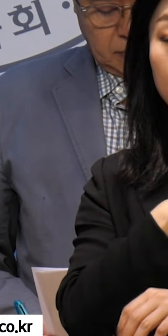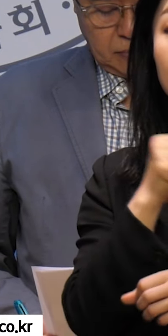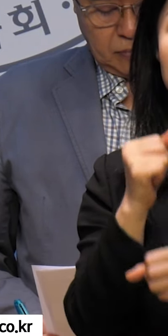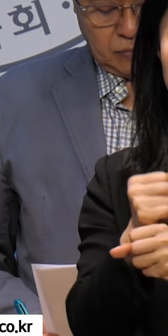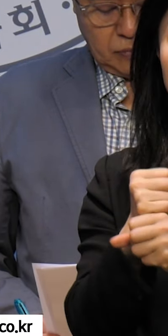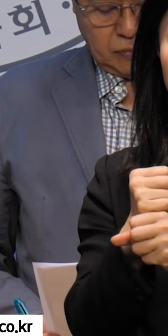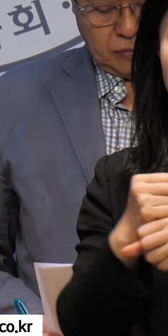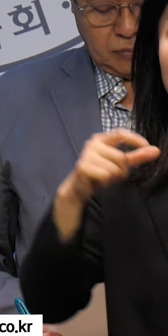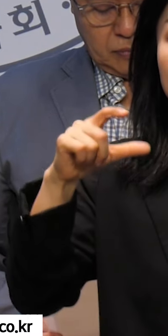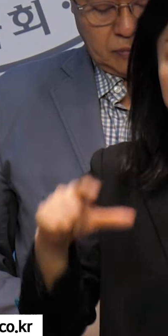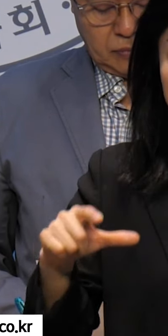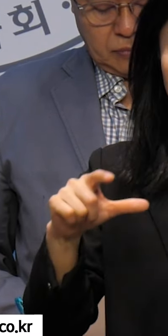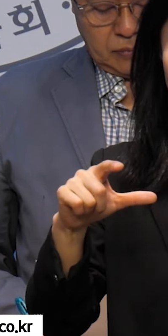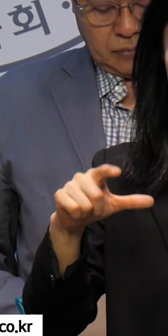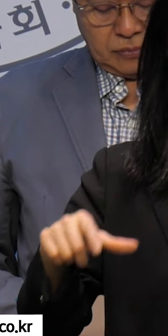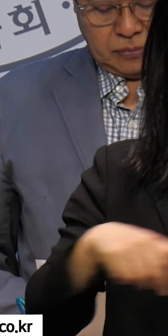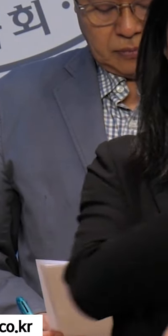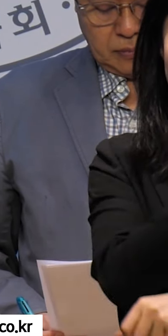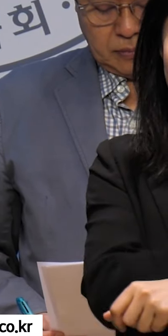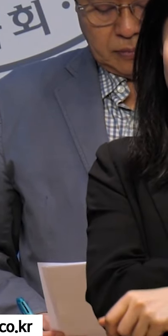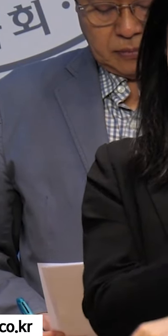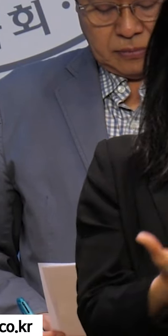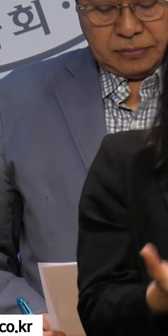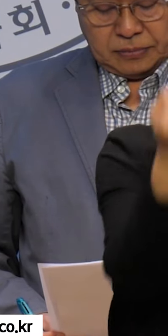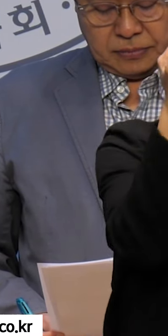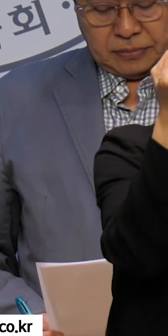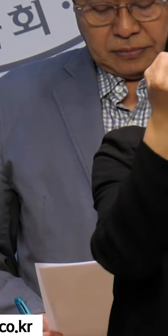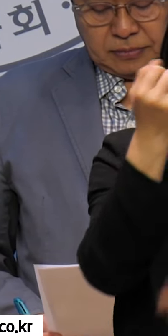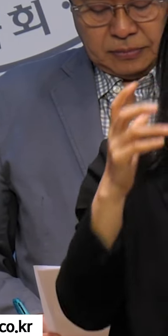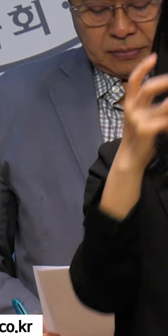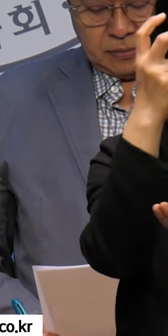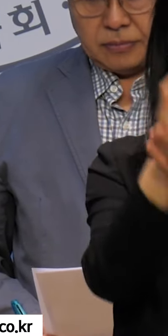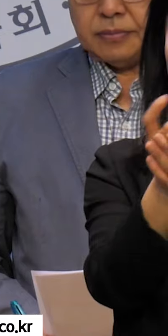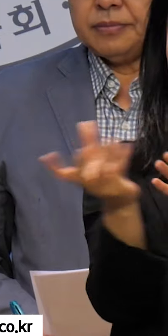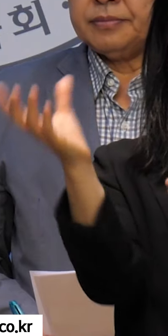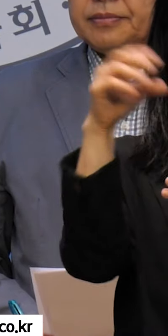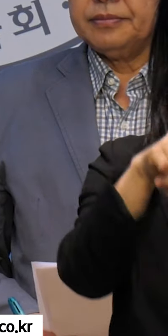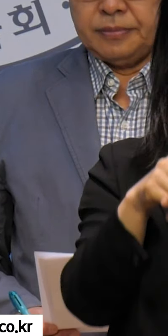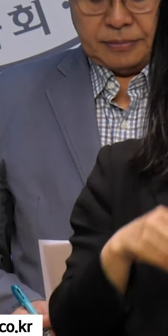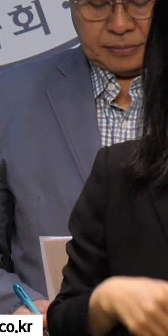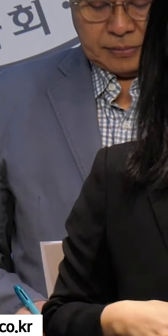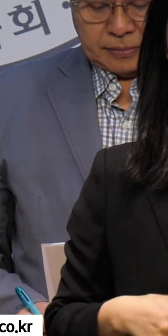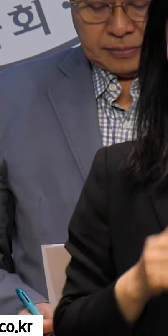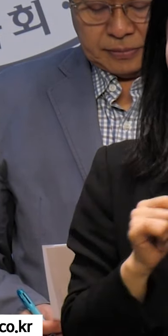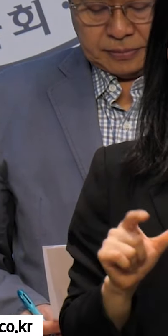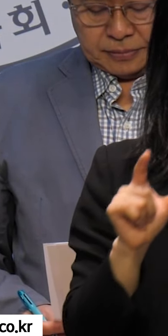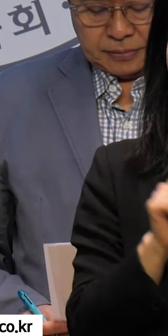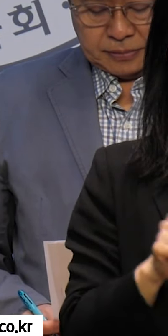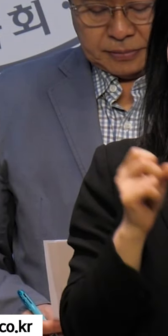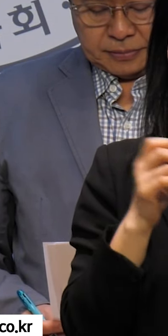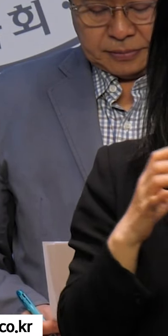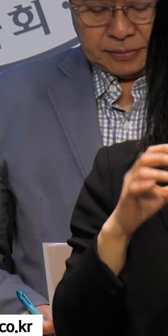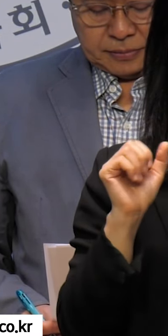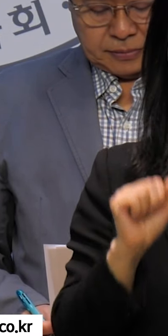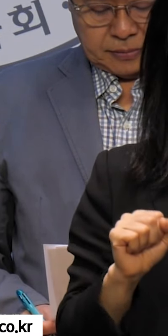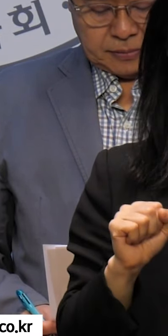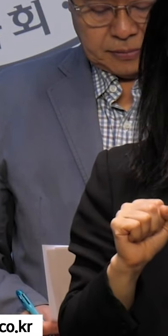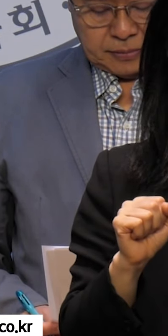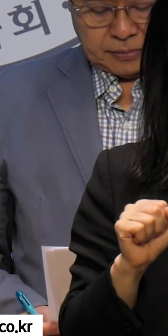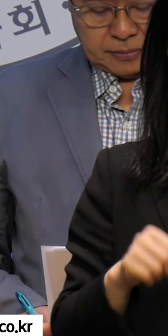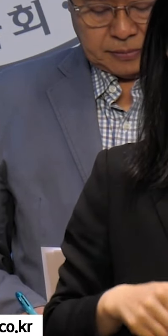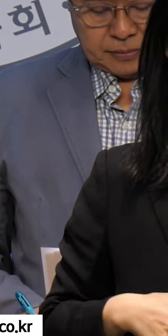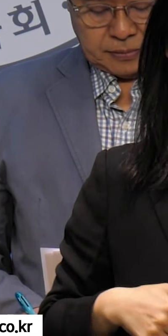실질적인 지역주도의 분권형 균형발전을 헌법에 담는 것이다. 국민생활과 국가존립의